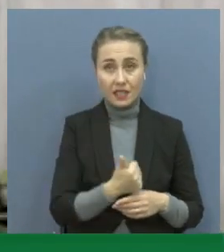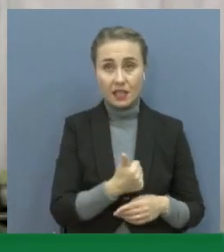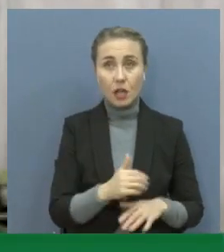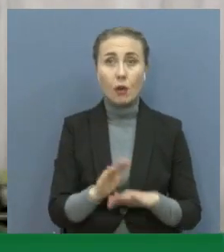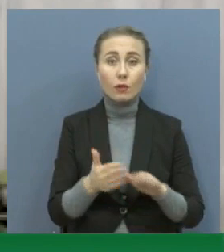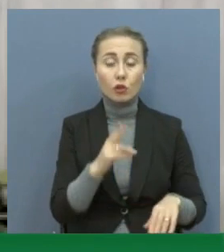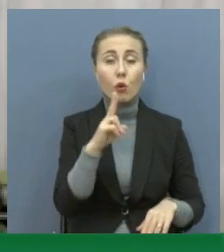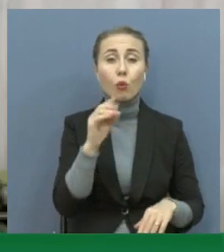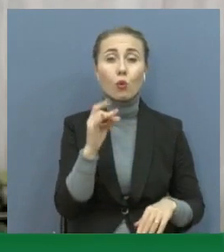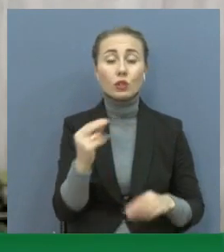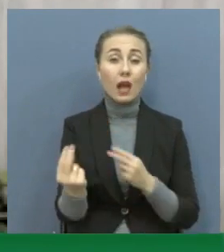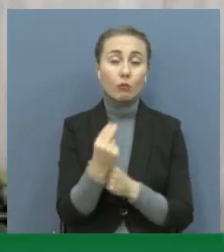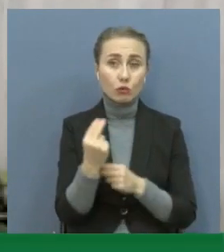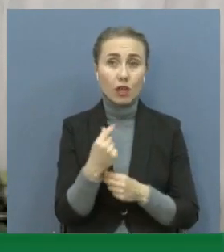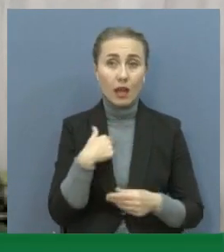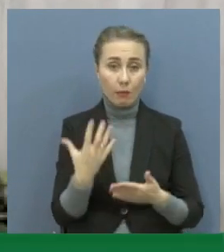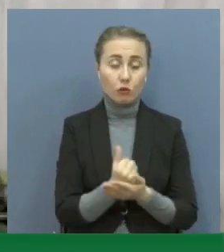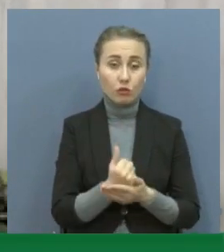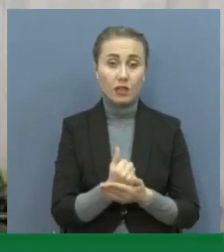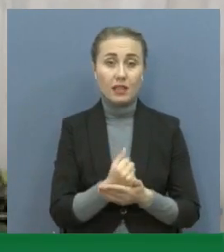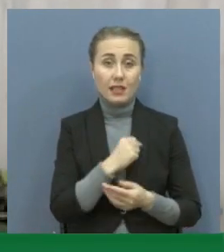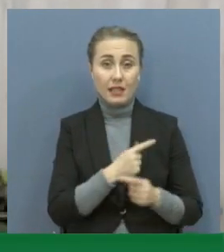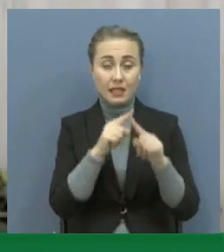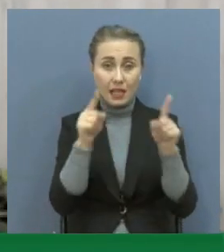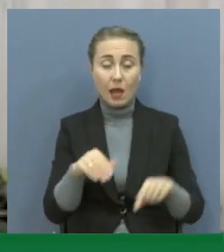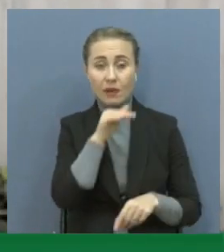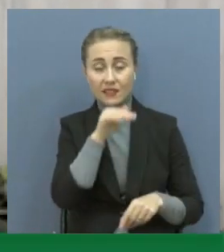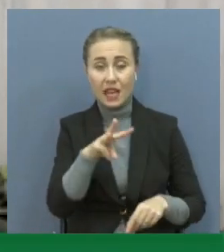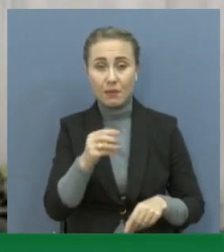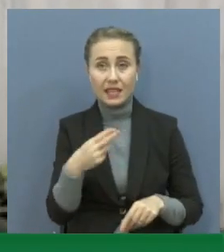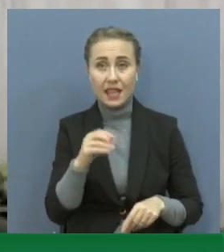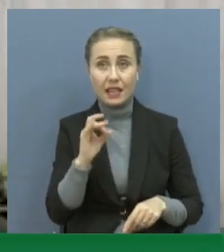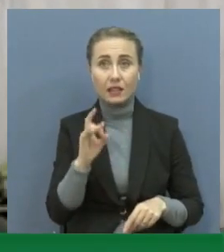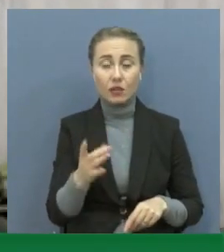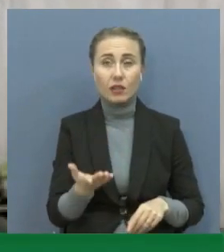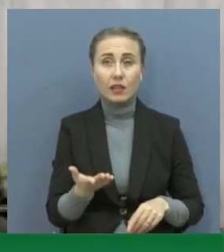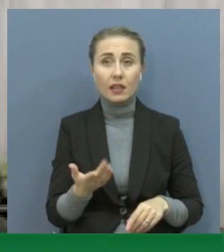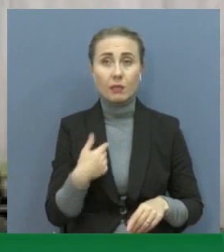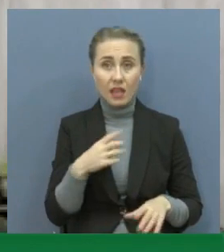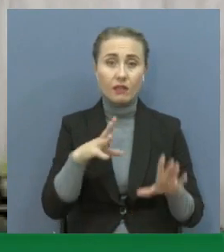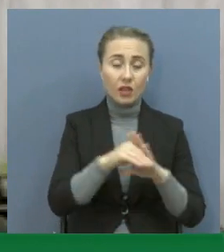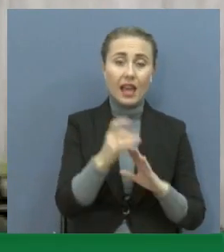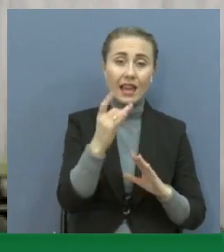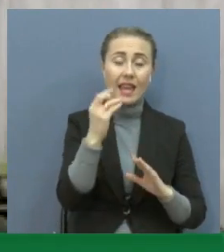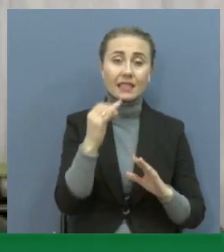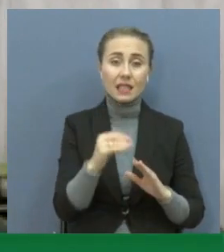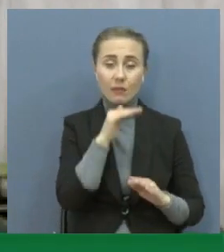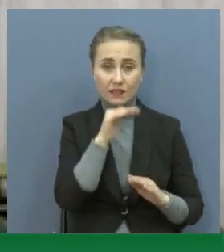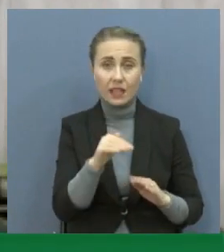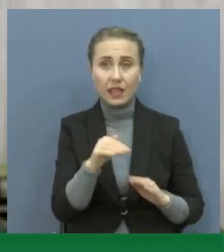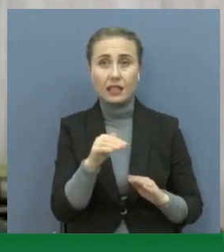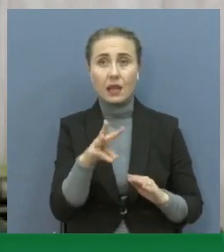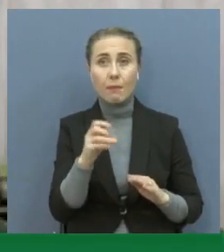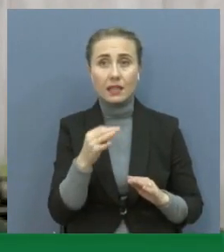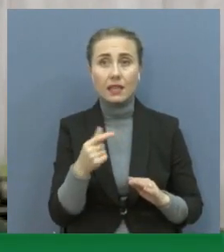прошел курс обучения, получил сертификат профессионального медиатора. Значит, меня включили в реестр профессиональных медиаторов,